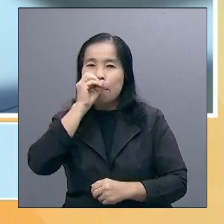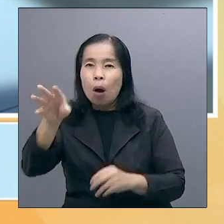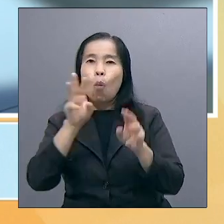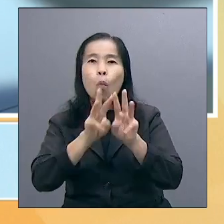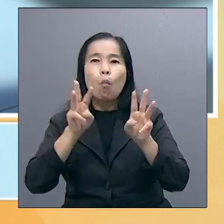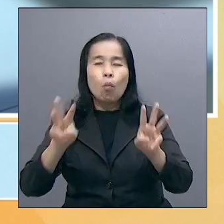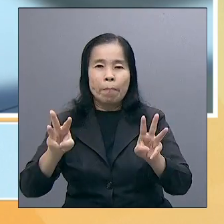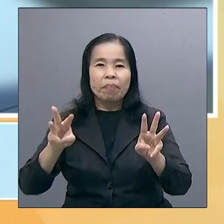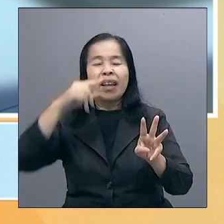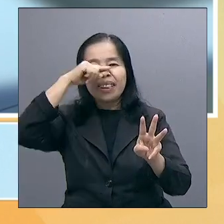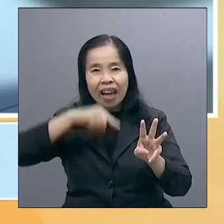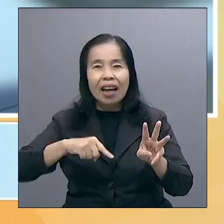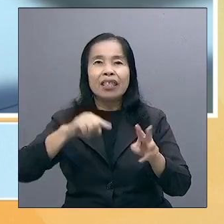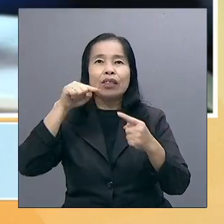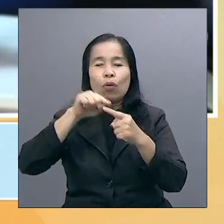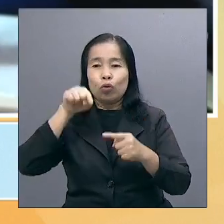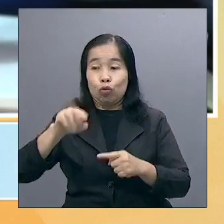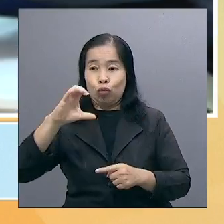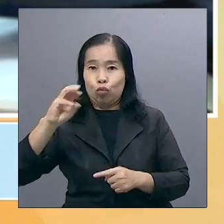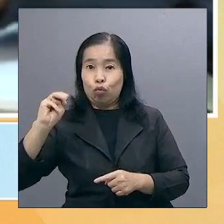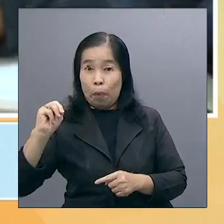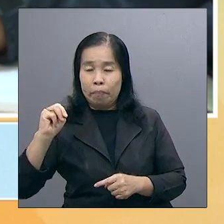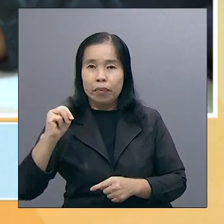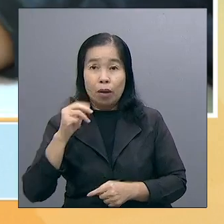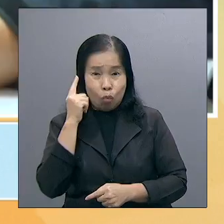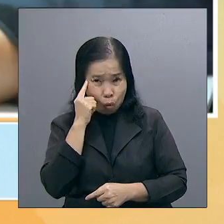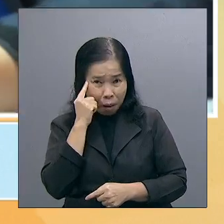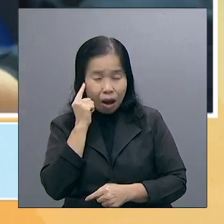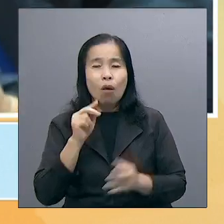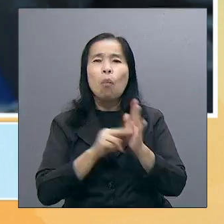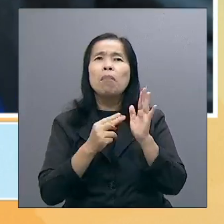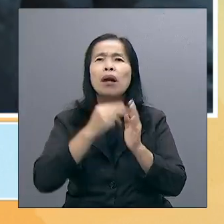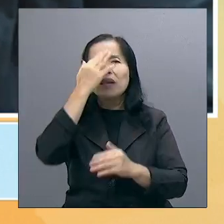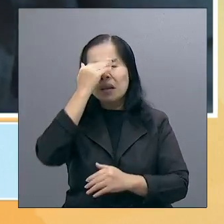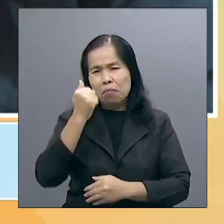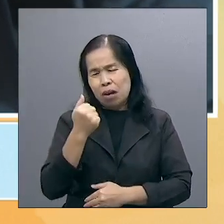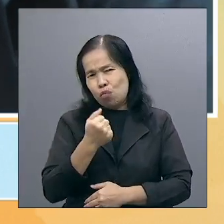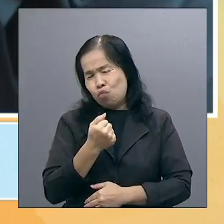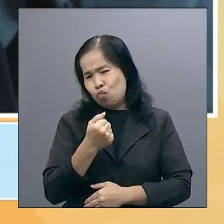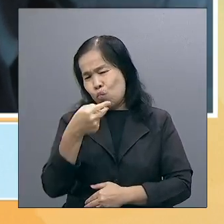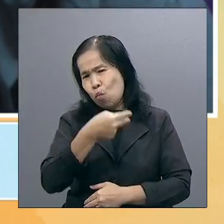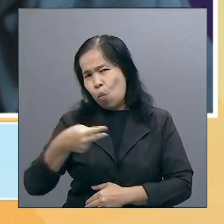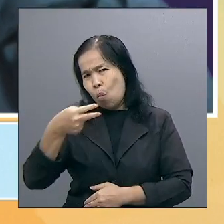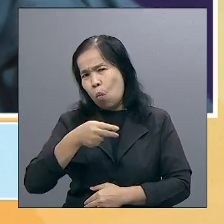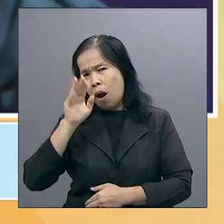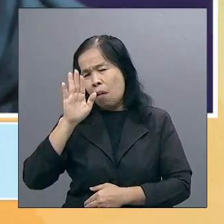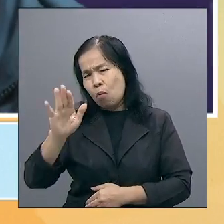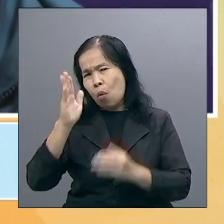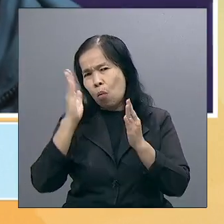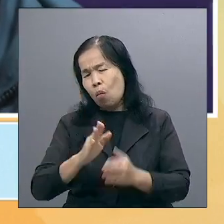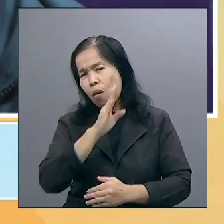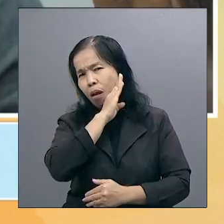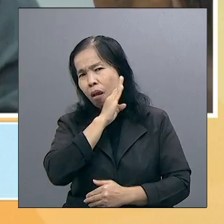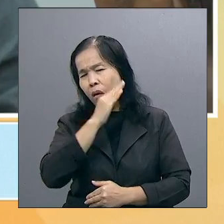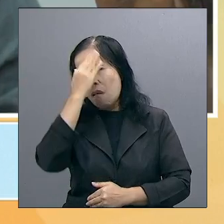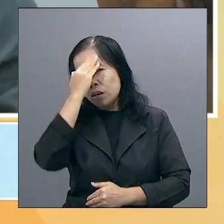pipolisonline.comคผชมสงสัยใชไค่ะ่เอ๊และข้อความของมดชาชีพมนไปอยู่ในกลองข้อความของธ